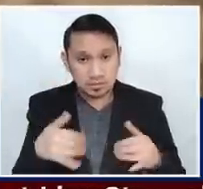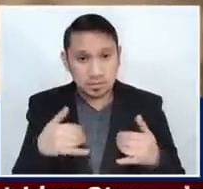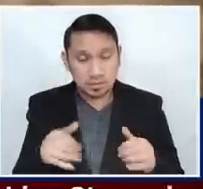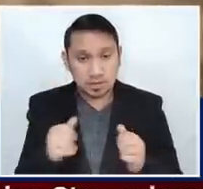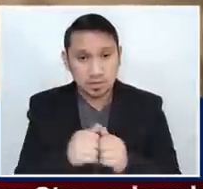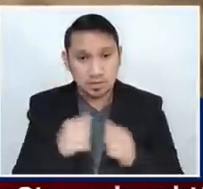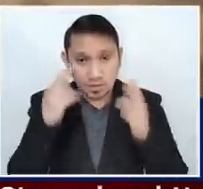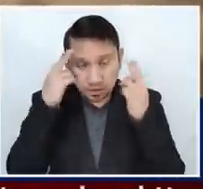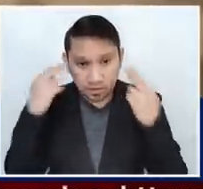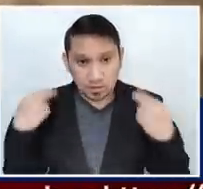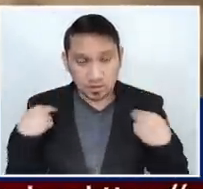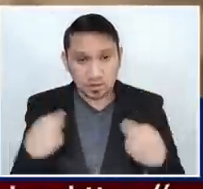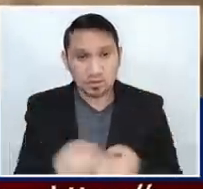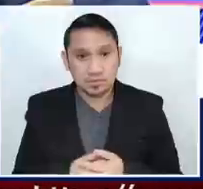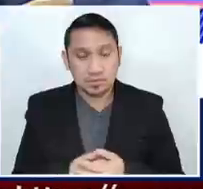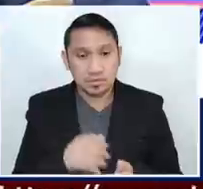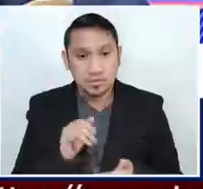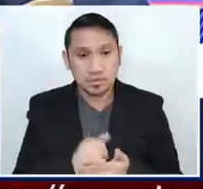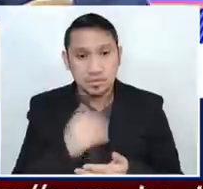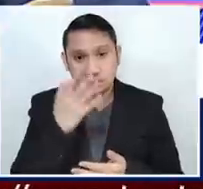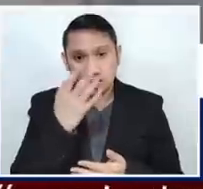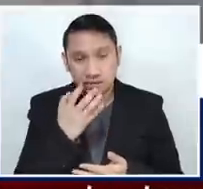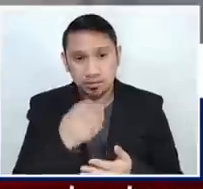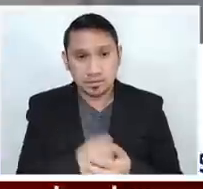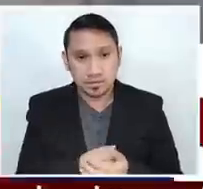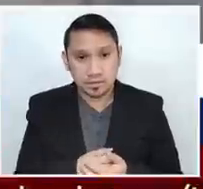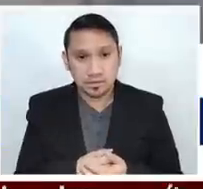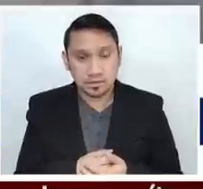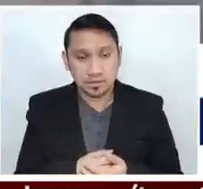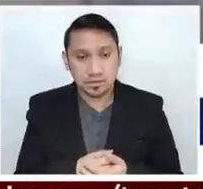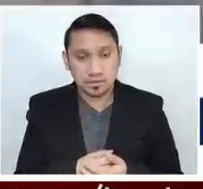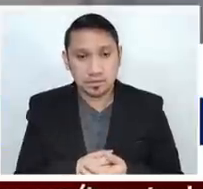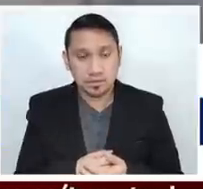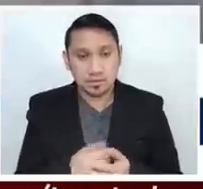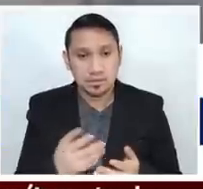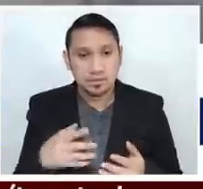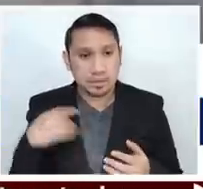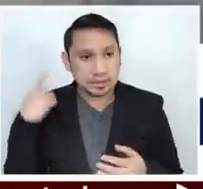Kung hindi nakakagalit, it is ridiculous, ridiculous,